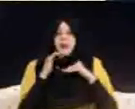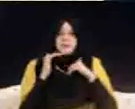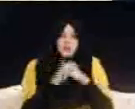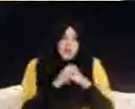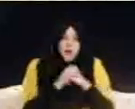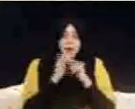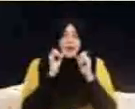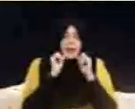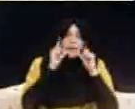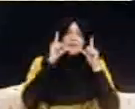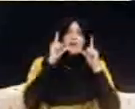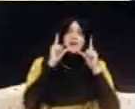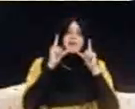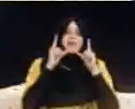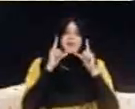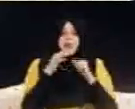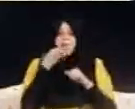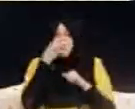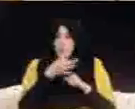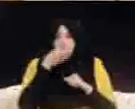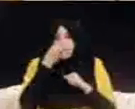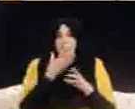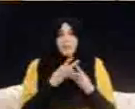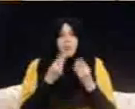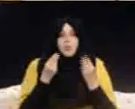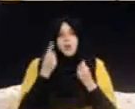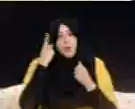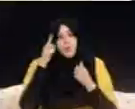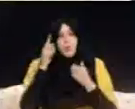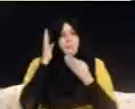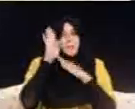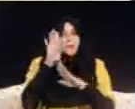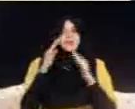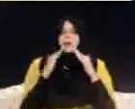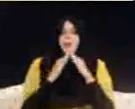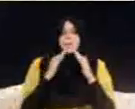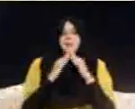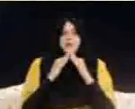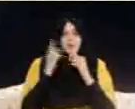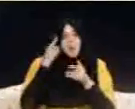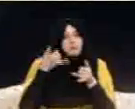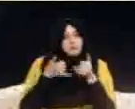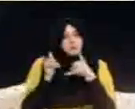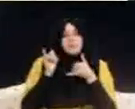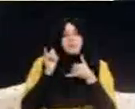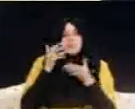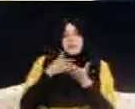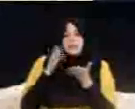أذكار الاستيقاظ، كثرة الذكر، هذه كلها من الدافعات للبلاء، والله أعلم. شكرا جزيلا، بارك الله